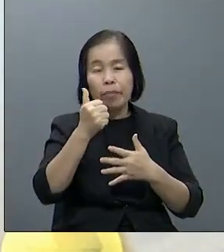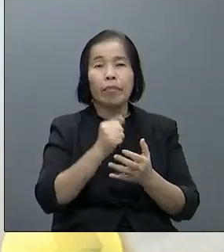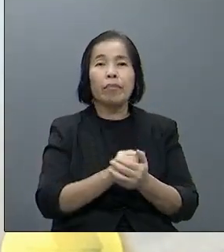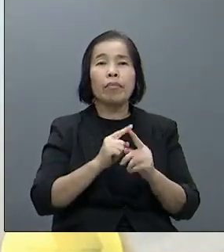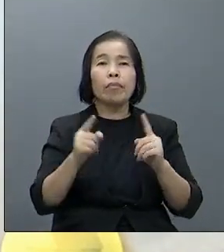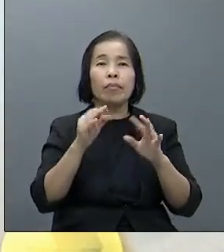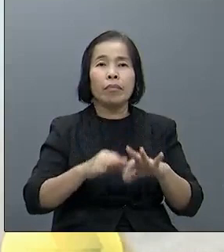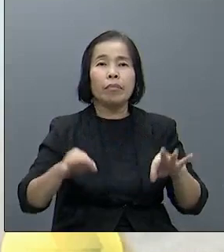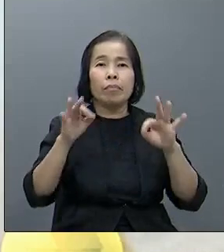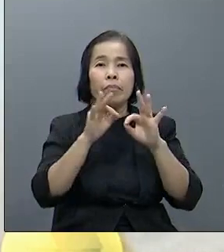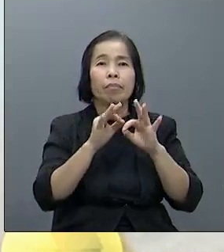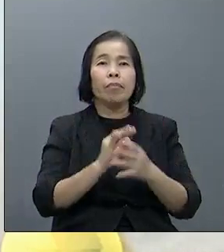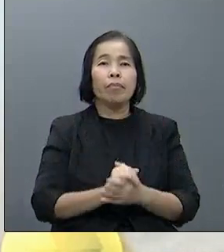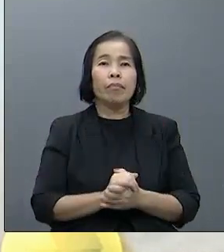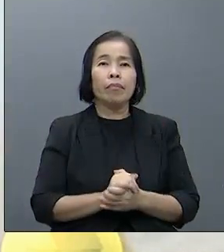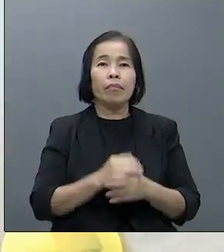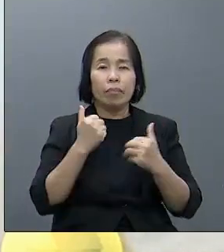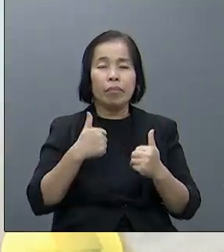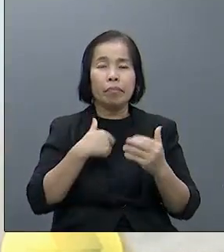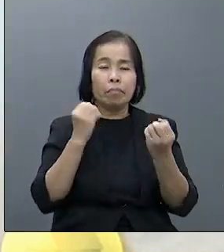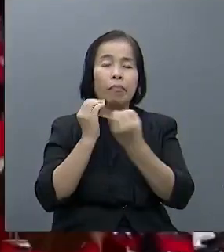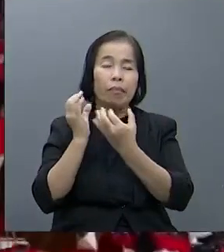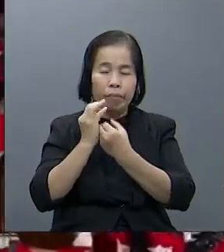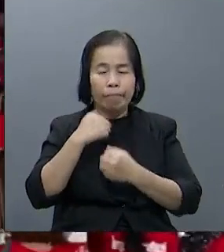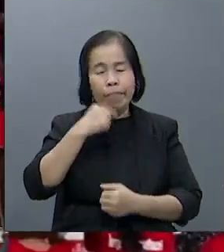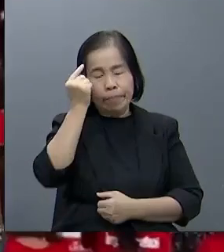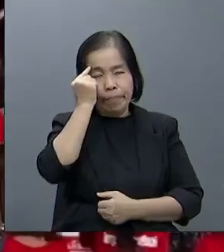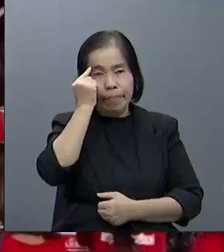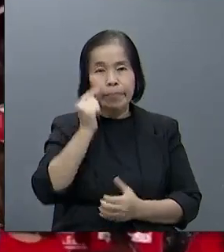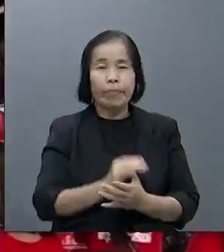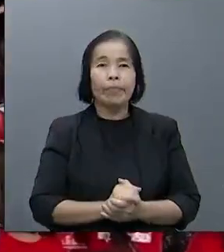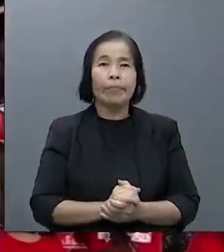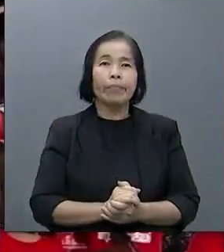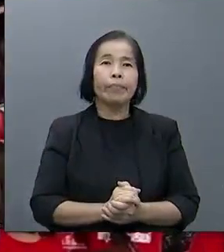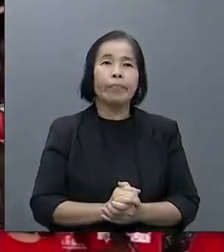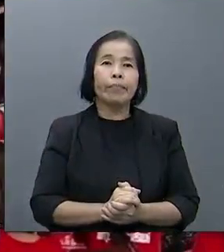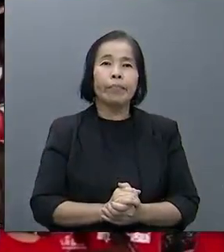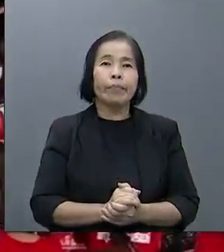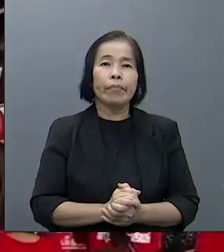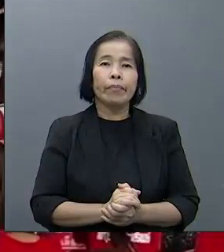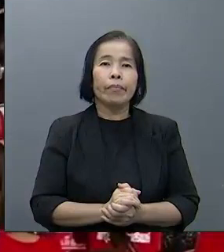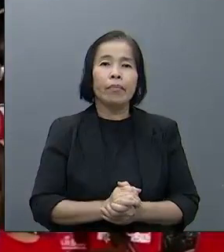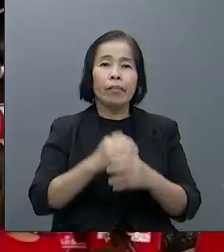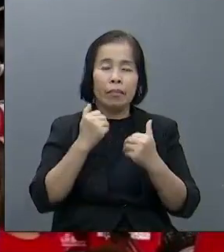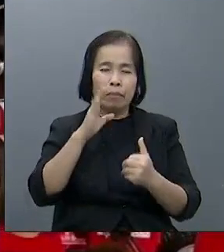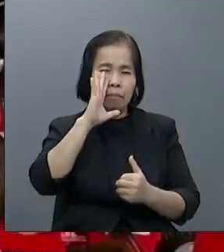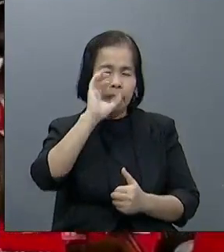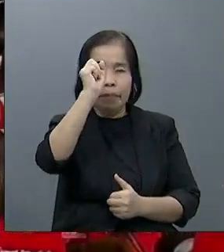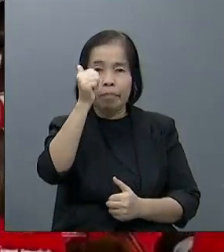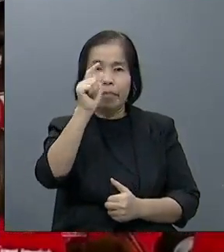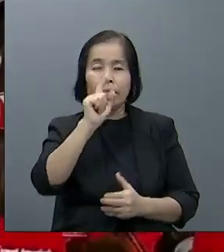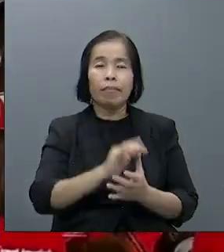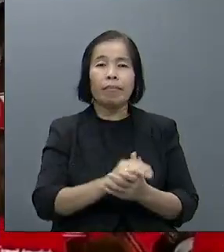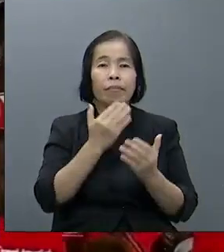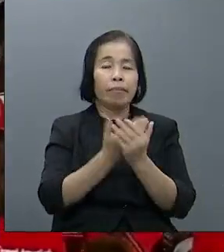ก็เป็นปัจจัยที่ที่ที่ที่กระทบนะฮะเรื่องพวกนี้ด้วยนะครับเรื่องนึงที่ได้รับการจับตานั่นก็คือ